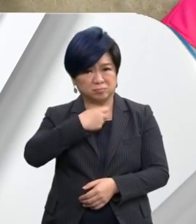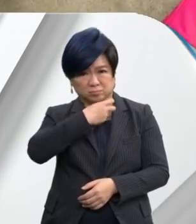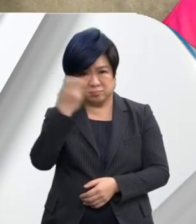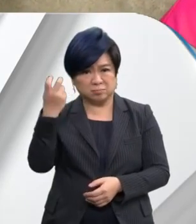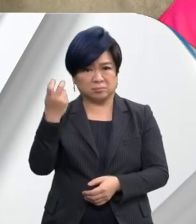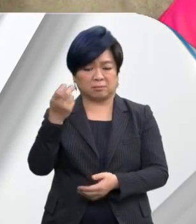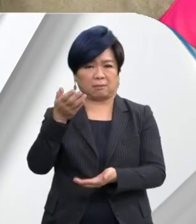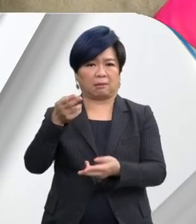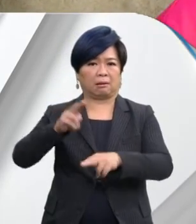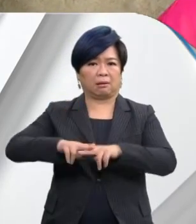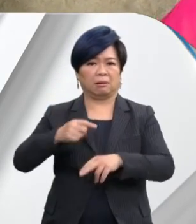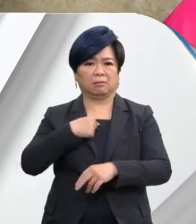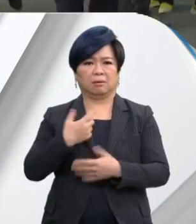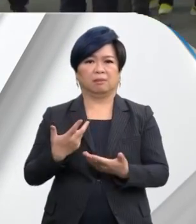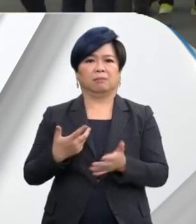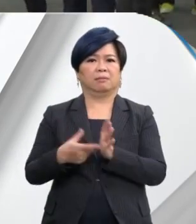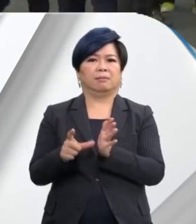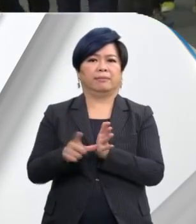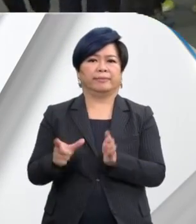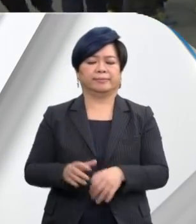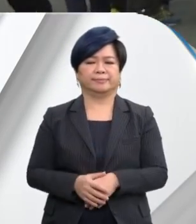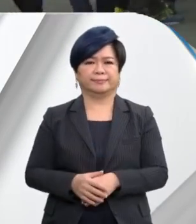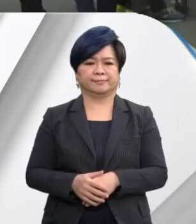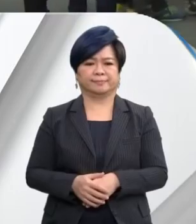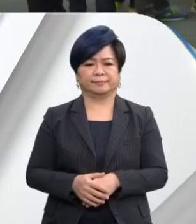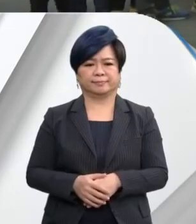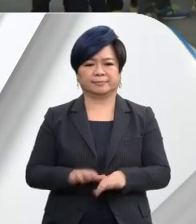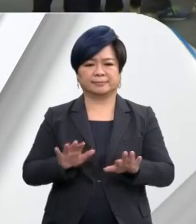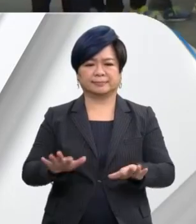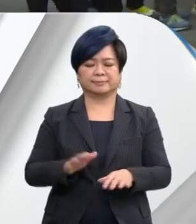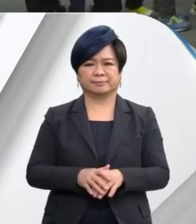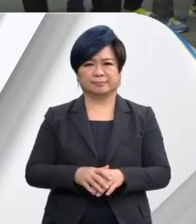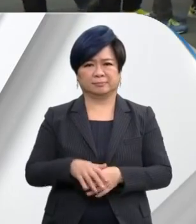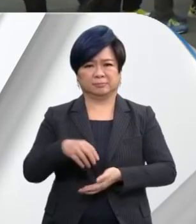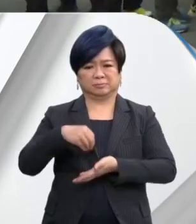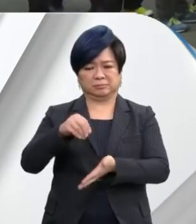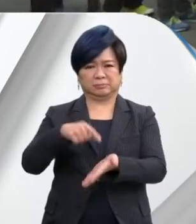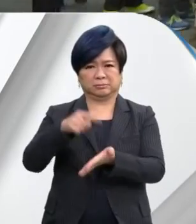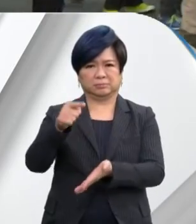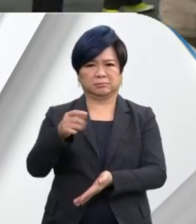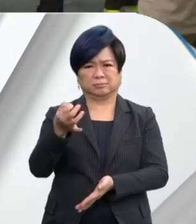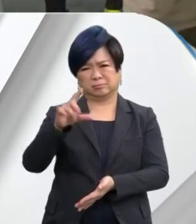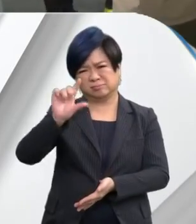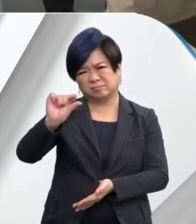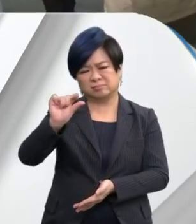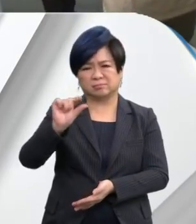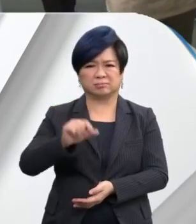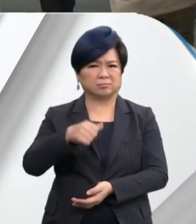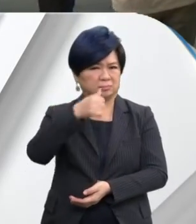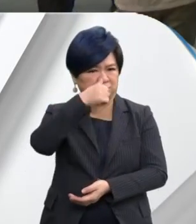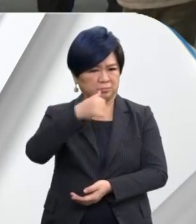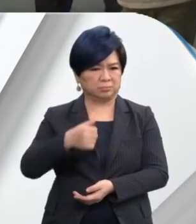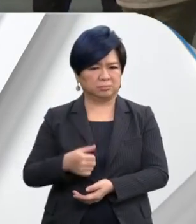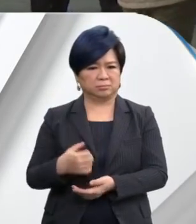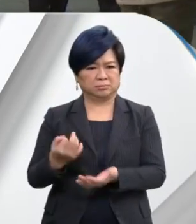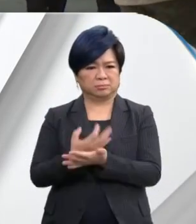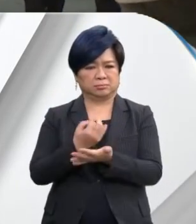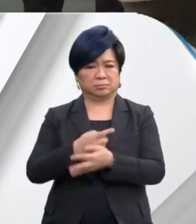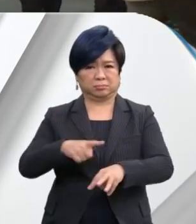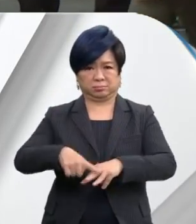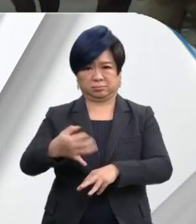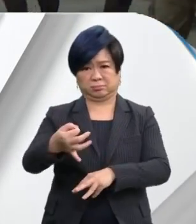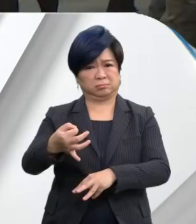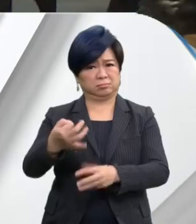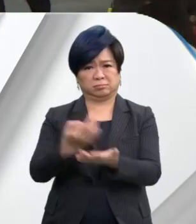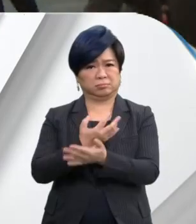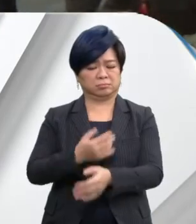现的时候被停班的时候就来不及了。 只是现在的单价太低了，根本就不符合外送员的